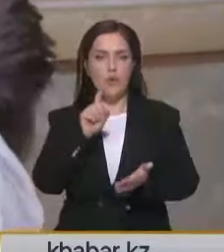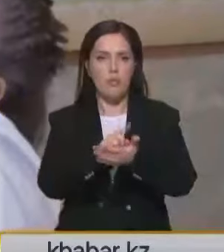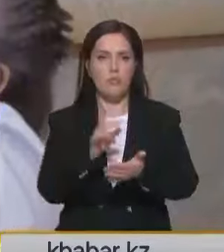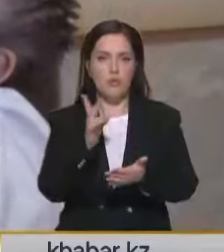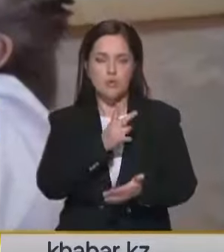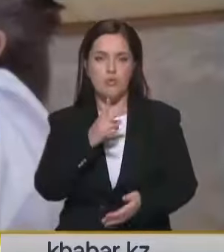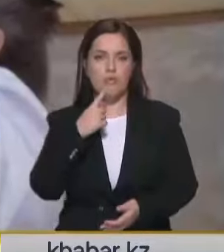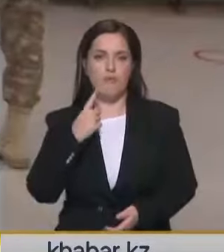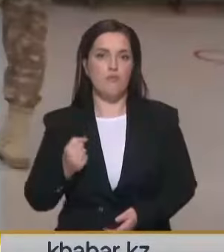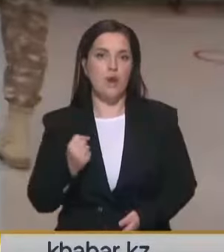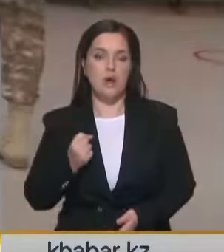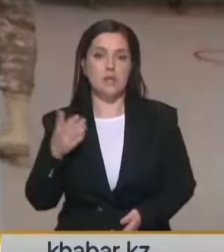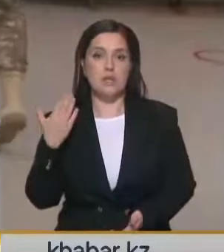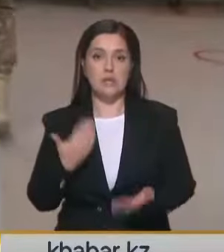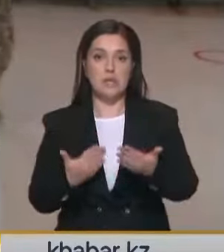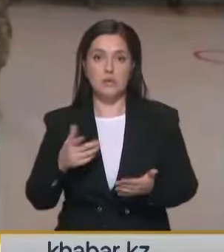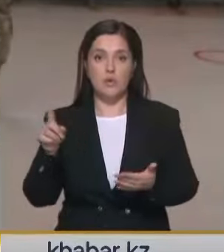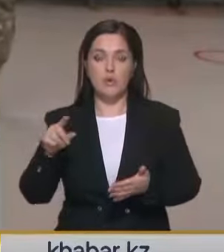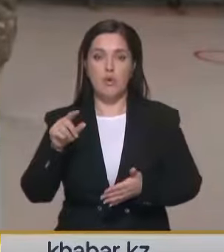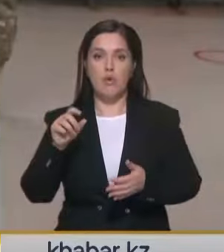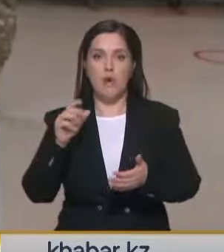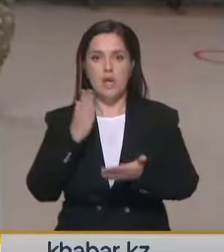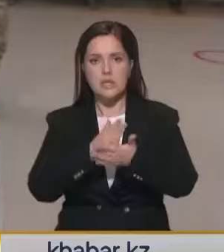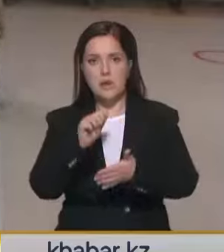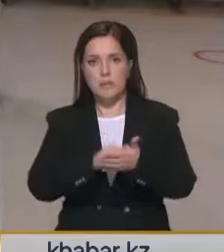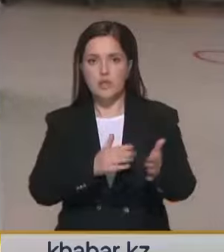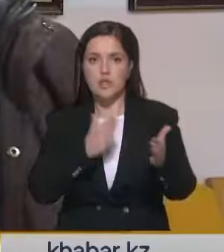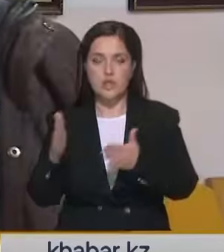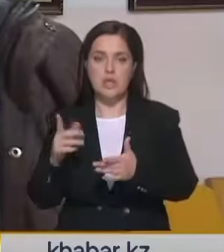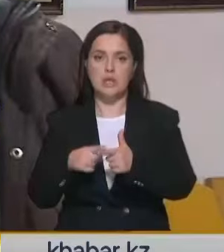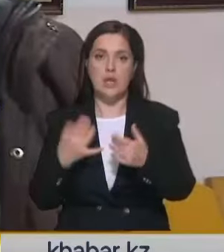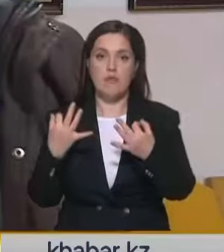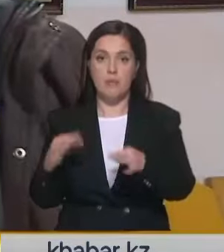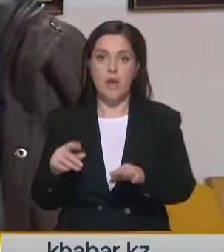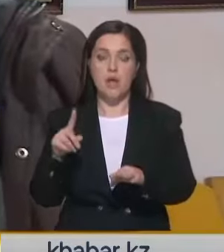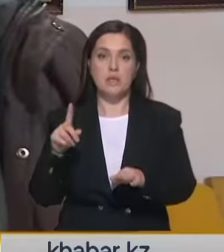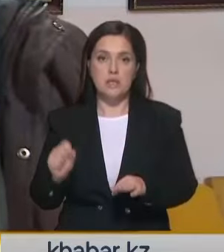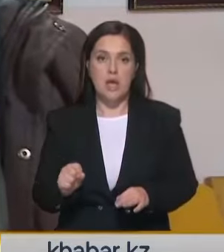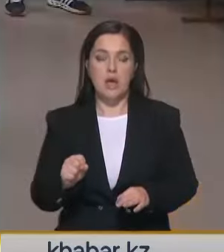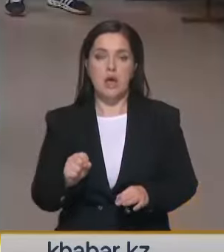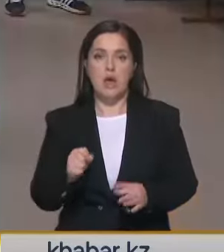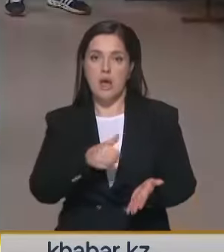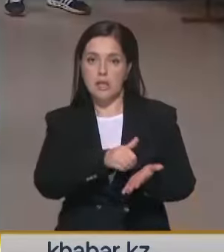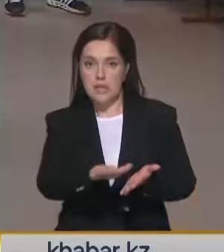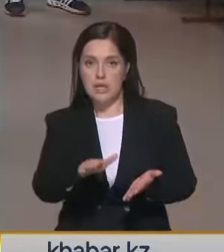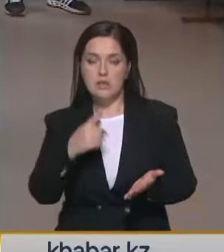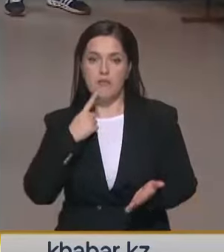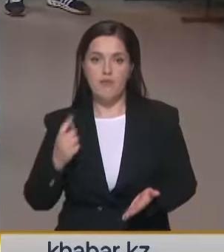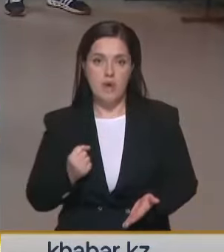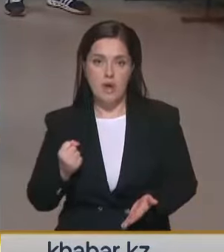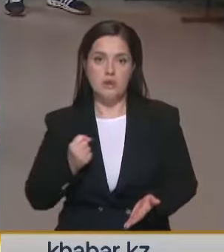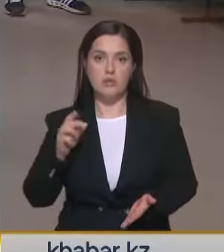пройти службу, если у него нет законных оснований для отсрочки или освобождения. А За уклонение или отказ от несения воинской